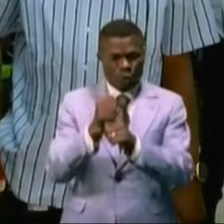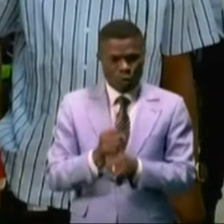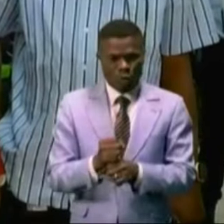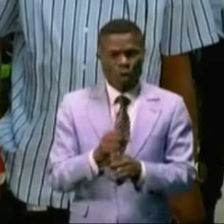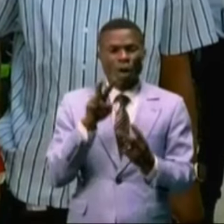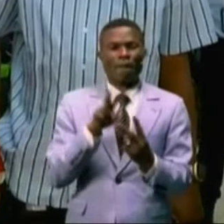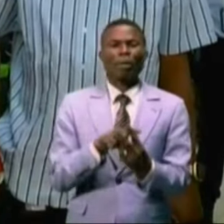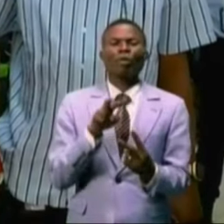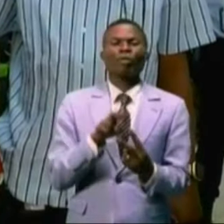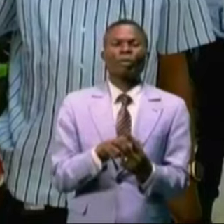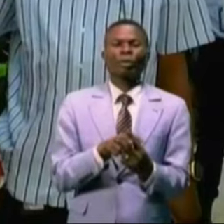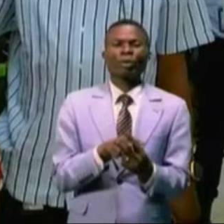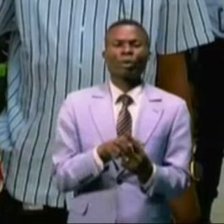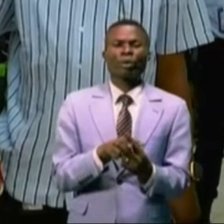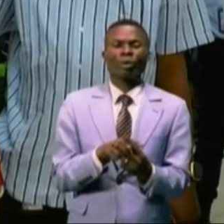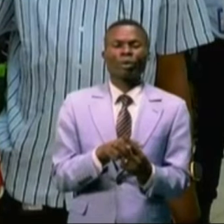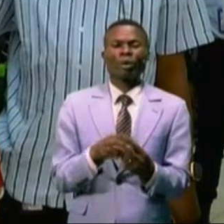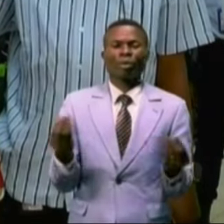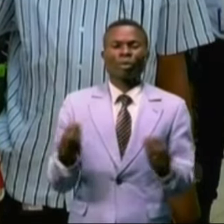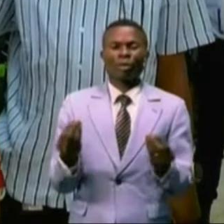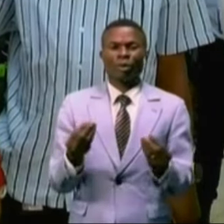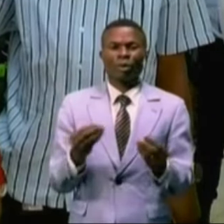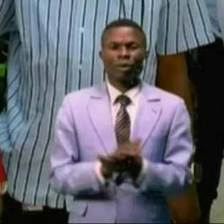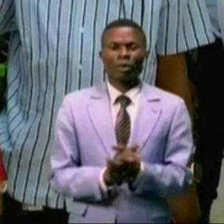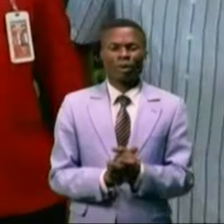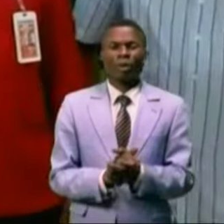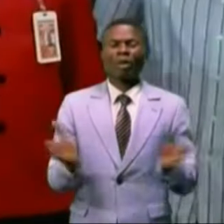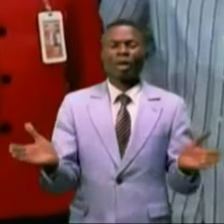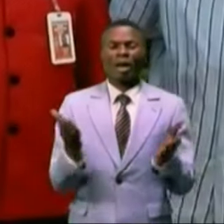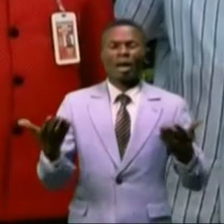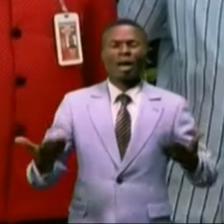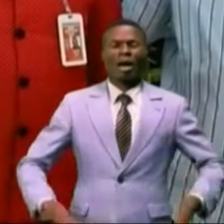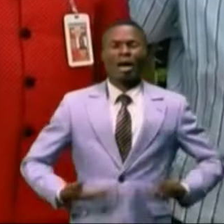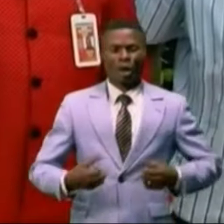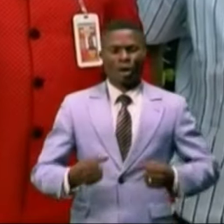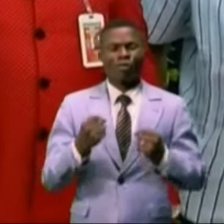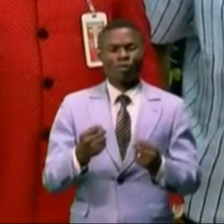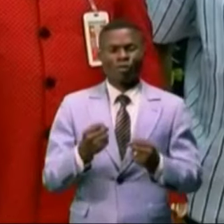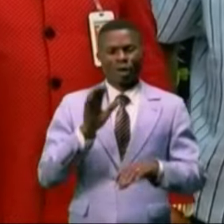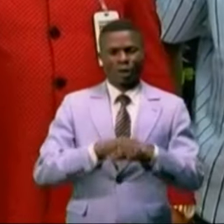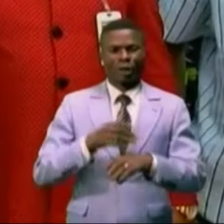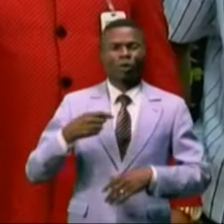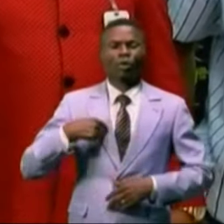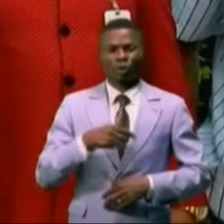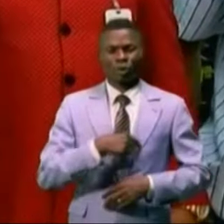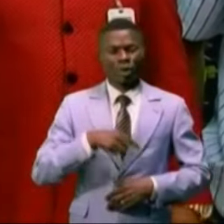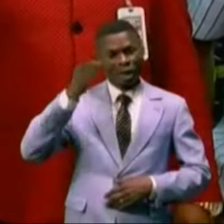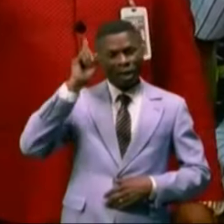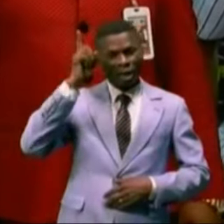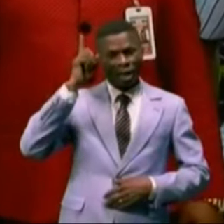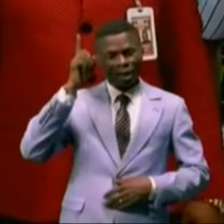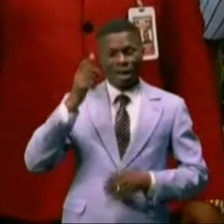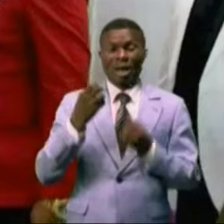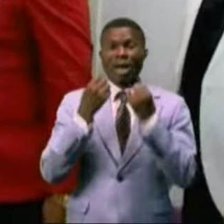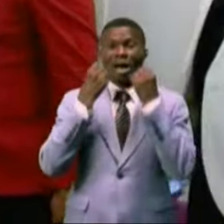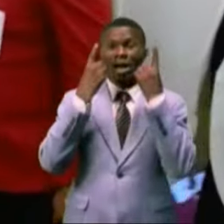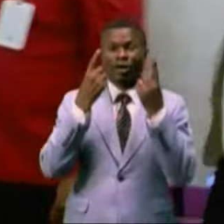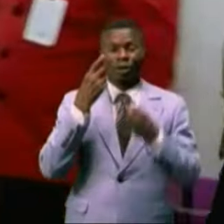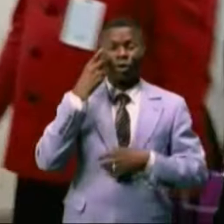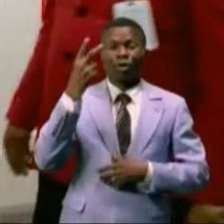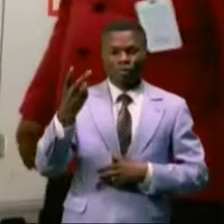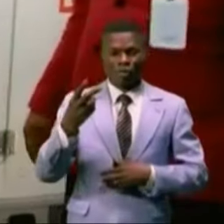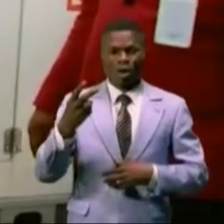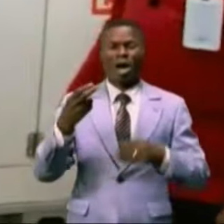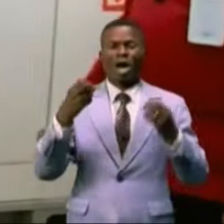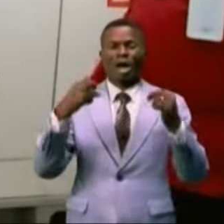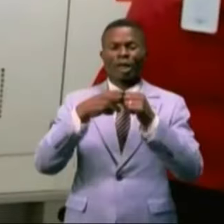provisoire. D'où pour nous, c'est un grand sentiment de joie. Vous avez vu comment nous étions tous émerveillés de voir cette technologie